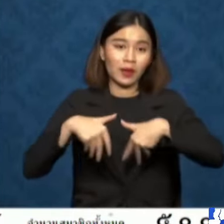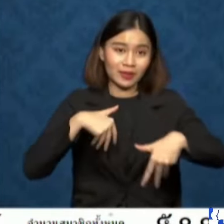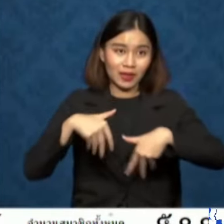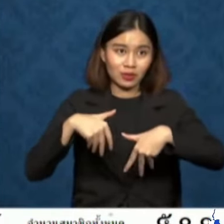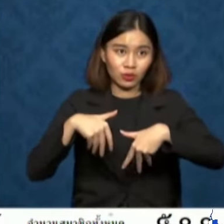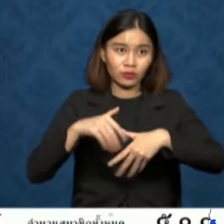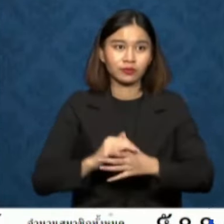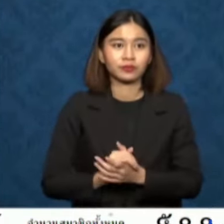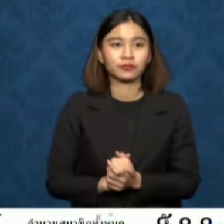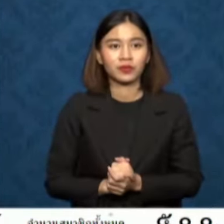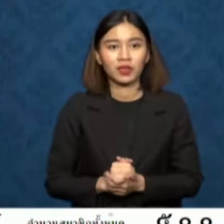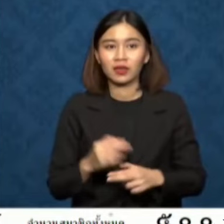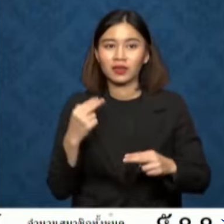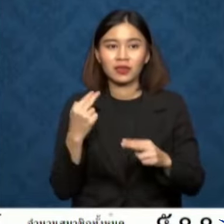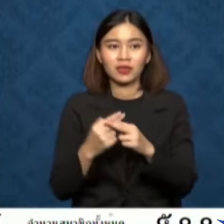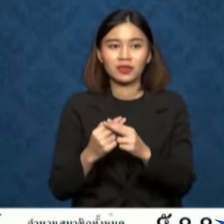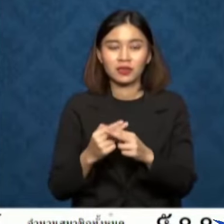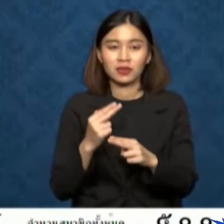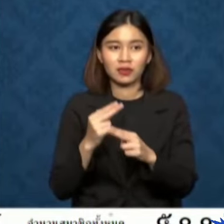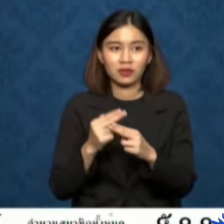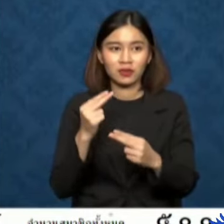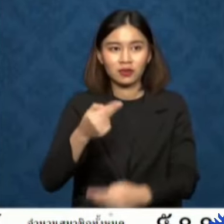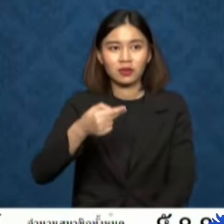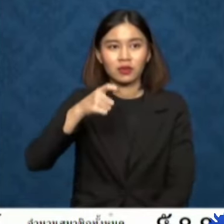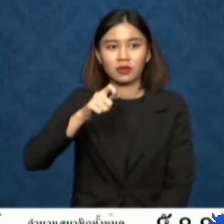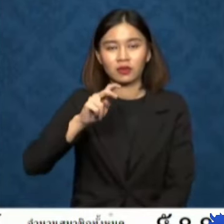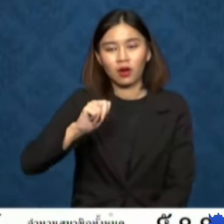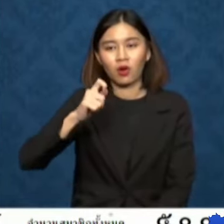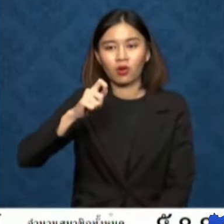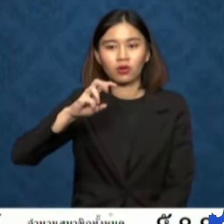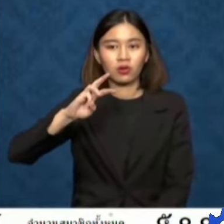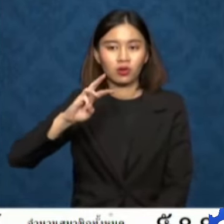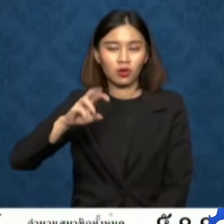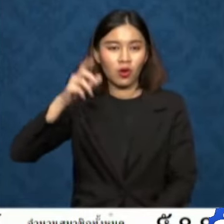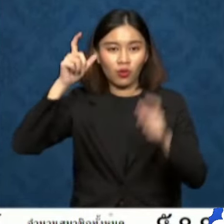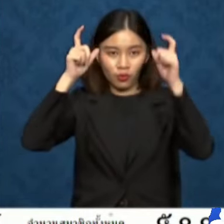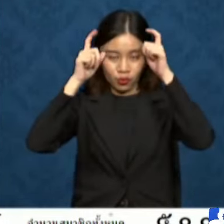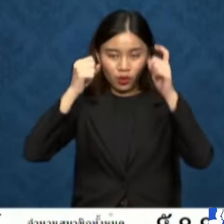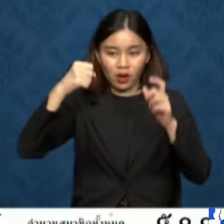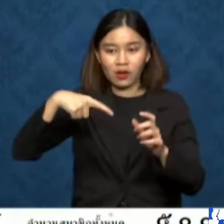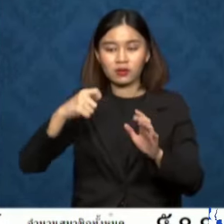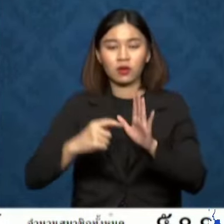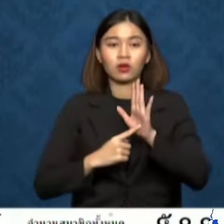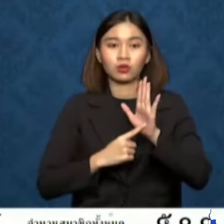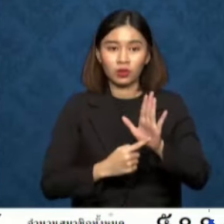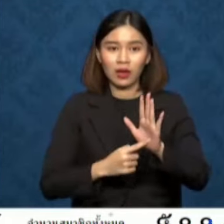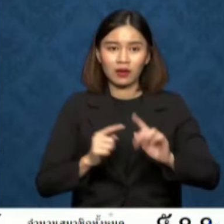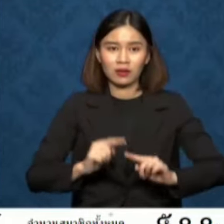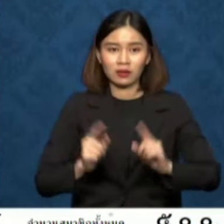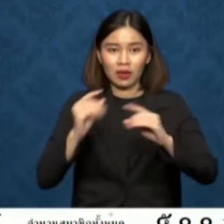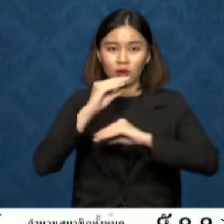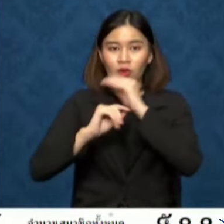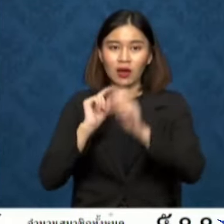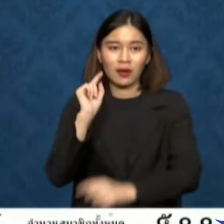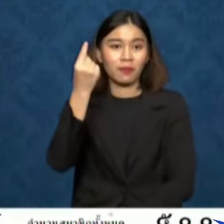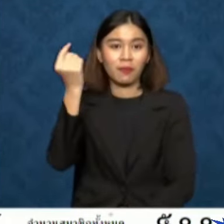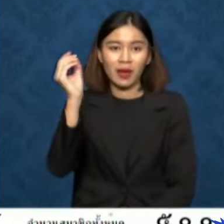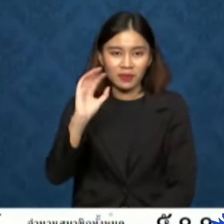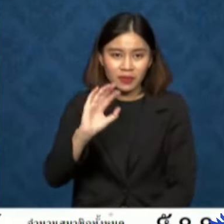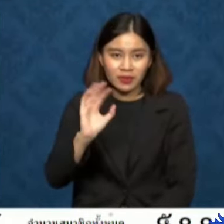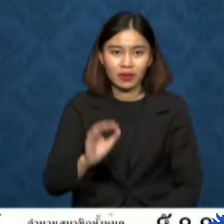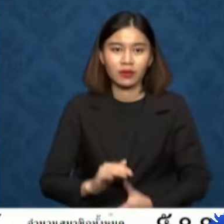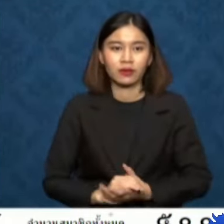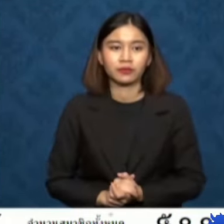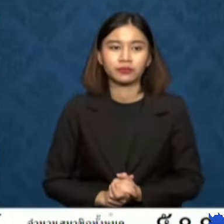แบบชิกๆคูๆว่าหนองวัวซอโมเดลแต่แท้ที่จริงครับท่านประธานครับไม่ได้เป็นโครงการใหม่อะไรเลยครับท่าน